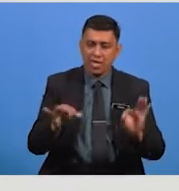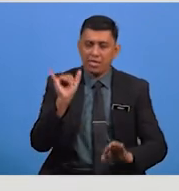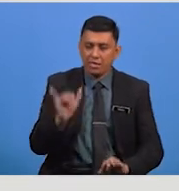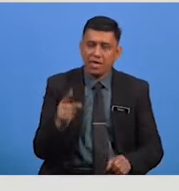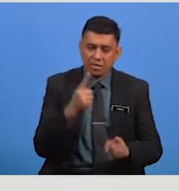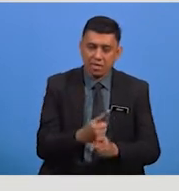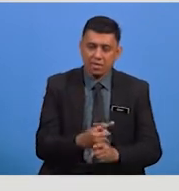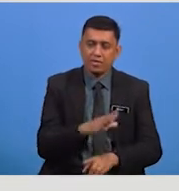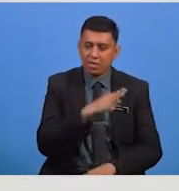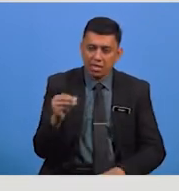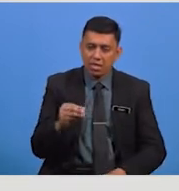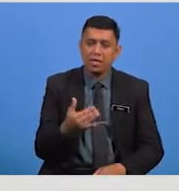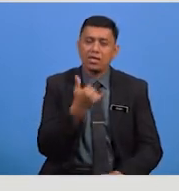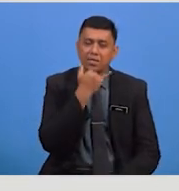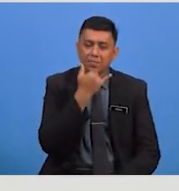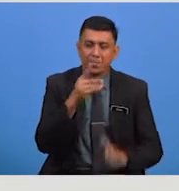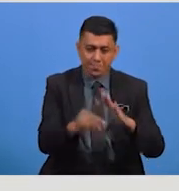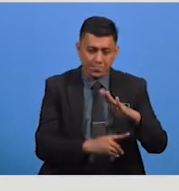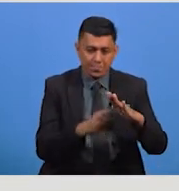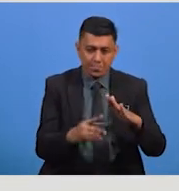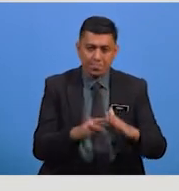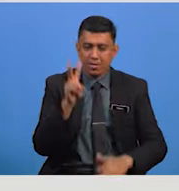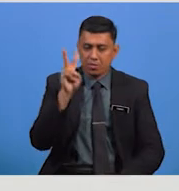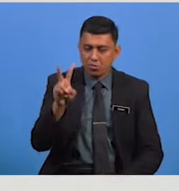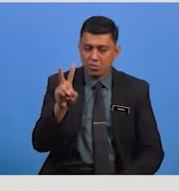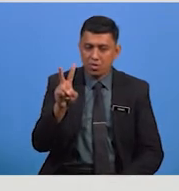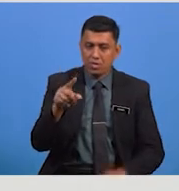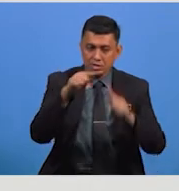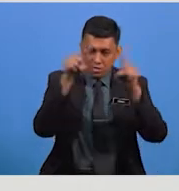dan salah berdasarkan dua kotak.